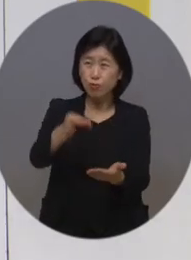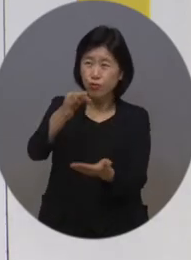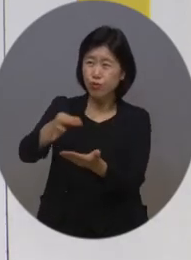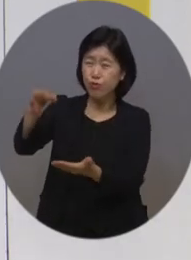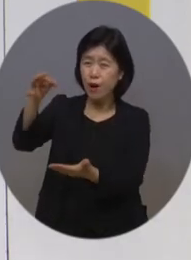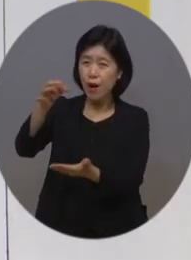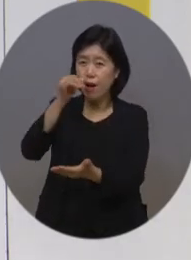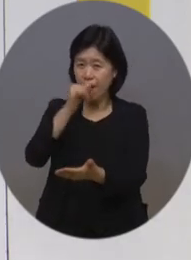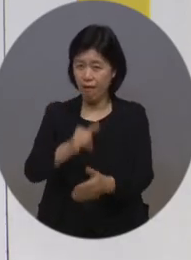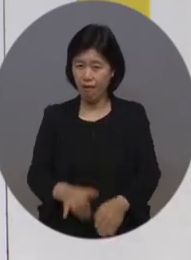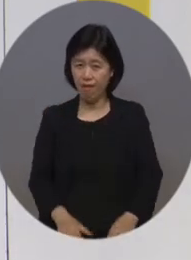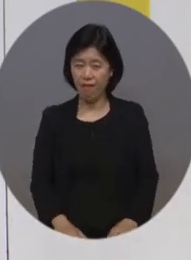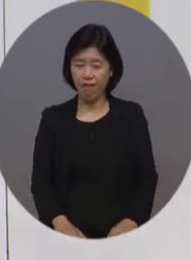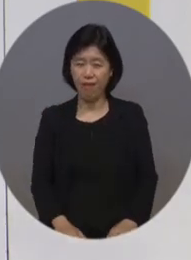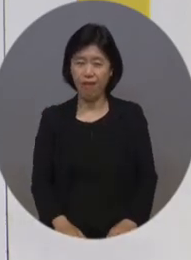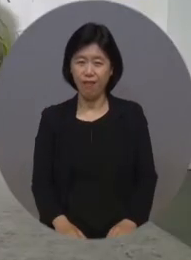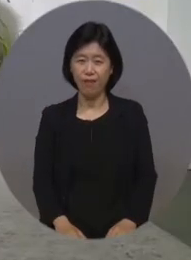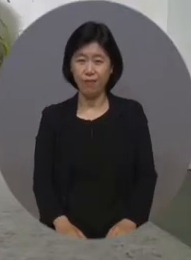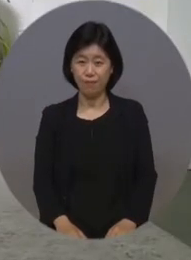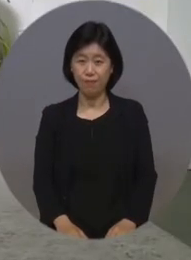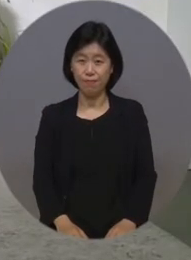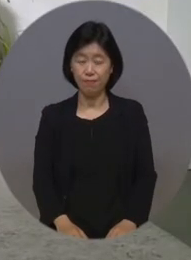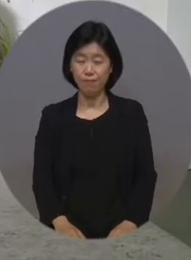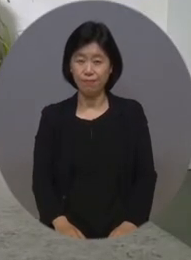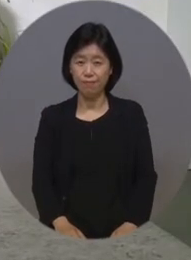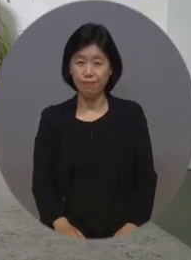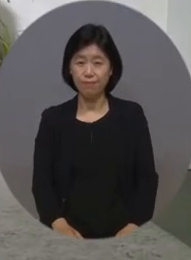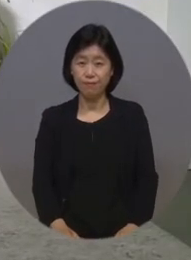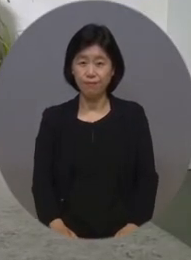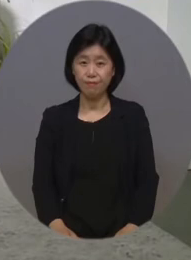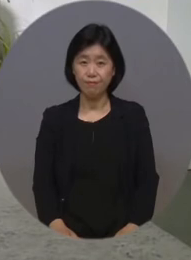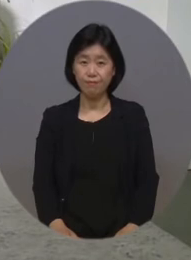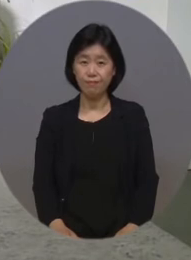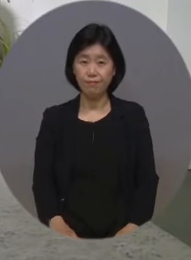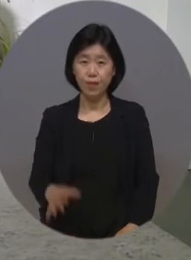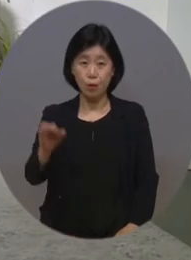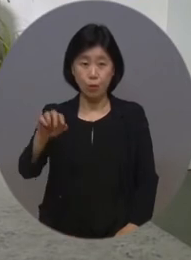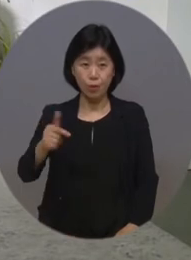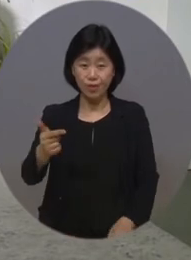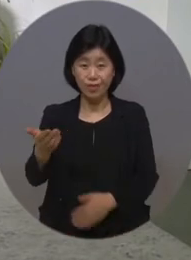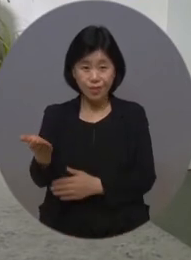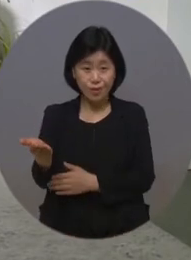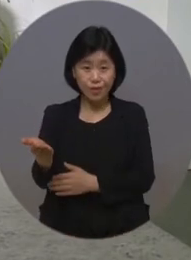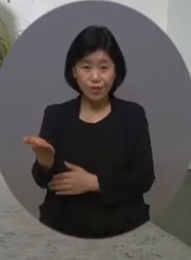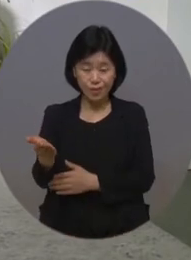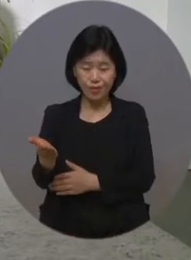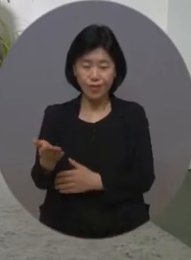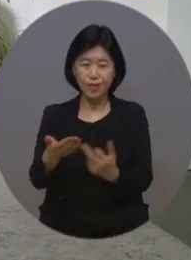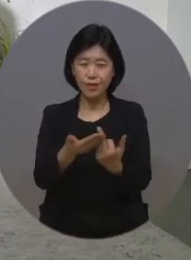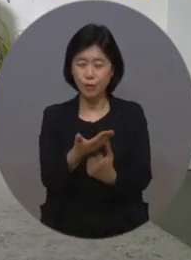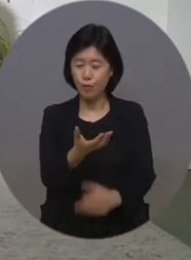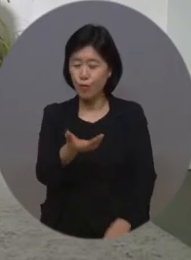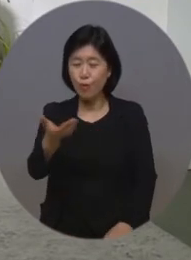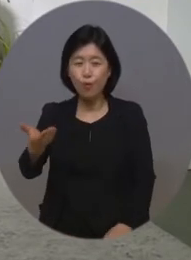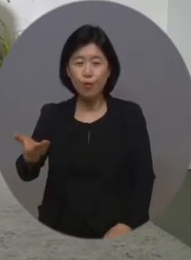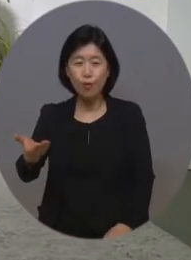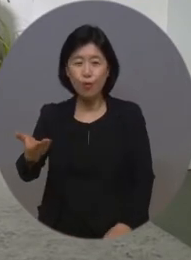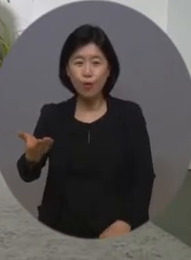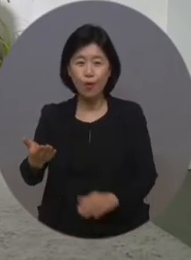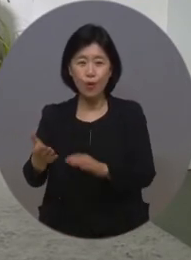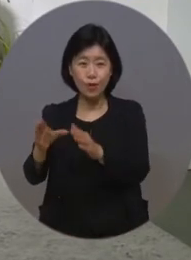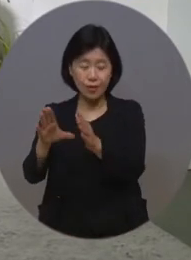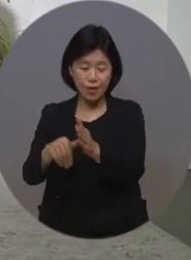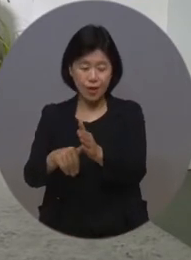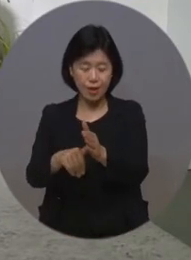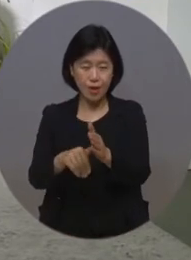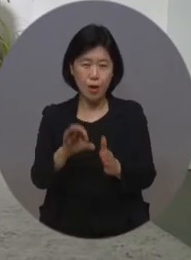그 때만 생각나는 거예요 근데 이런 기사가 하면 안 나왔죠 언니 력을 조사님은 제일 지사가 되면서 목동의 갖고 있는 아파트를 팔았다 에